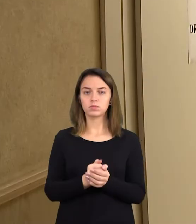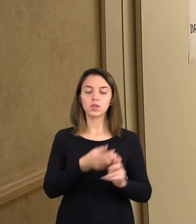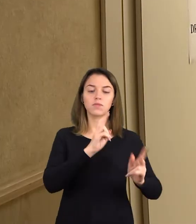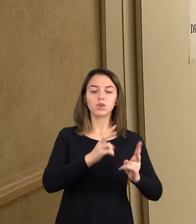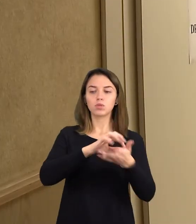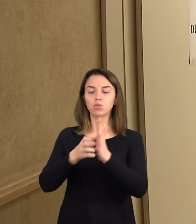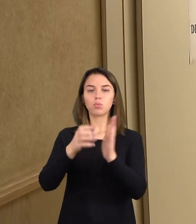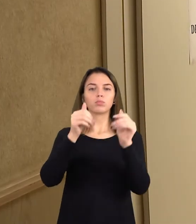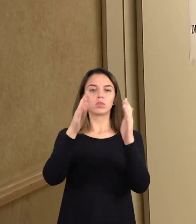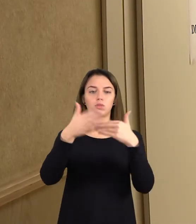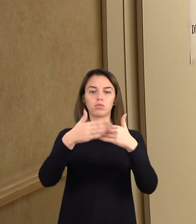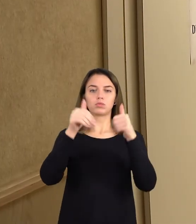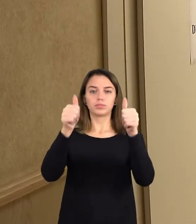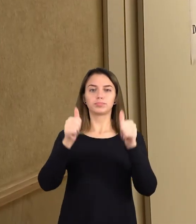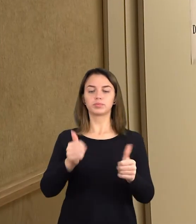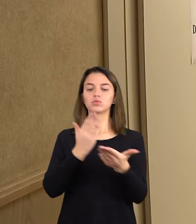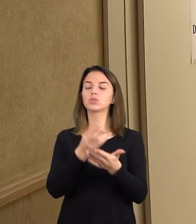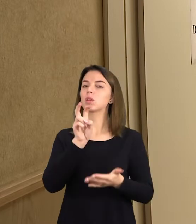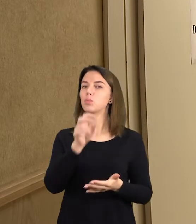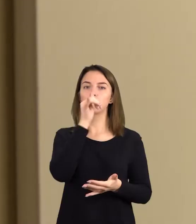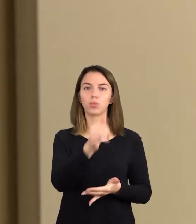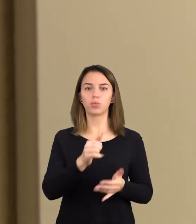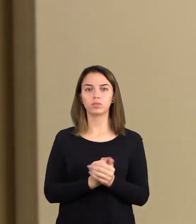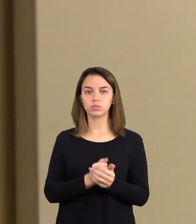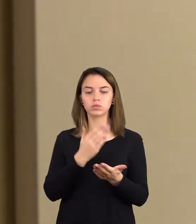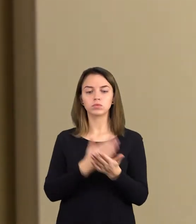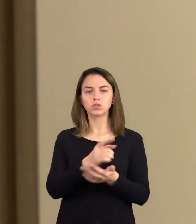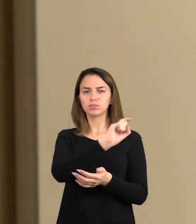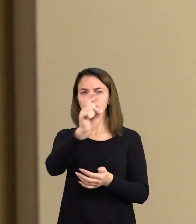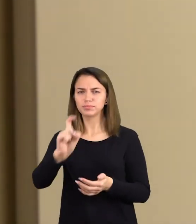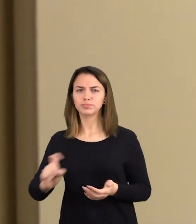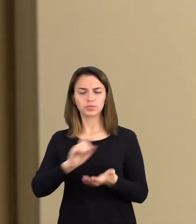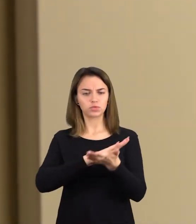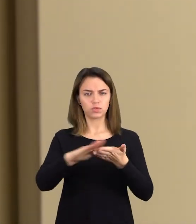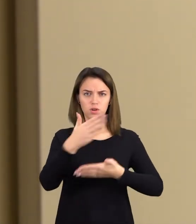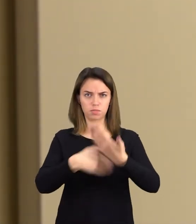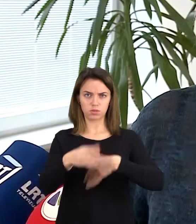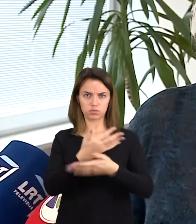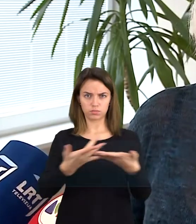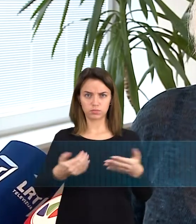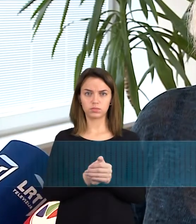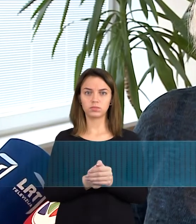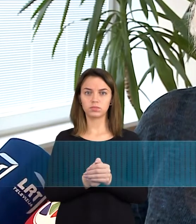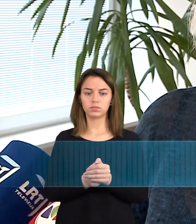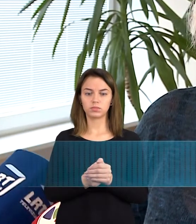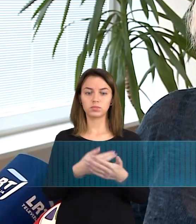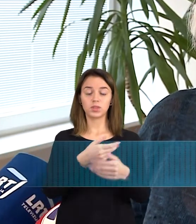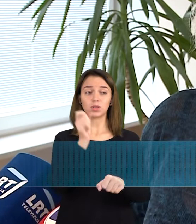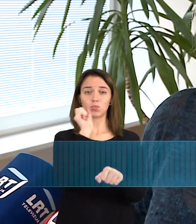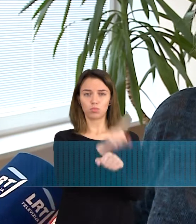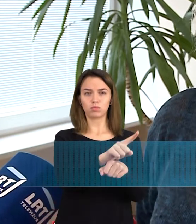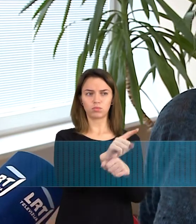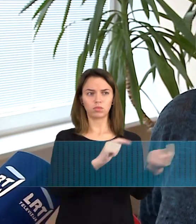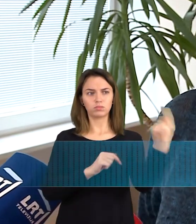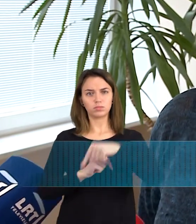ant virtuvės ir grupių durų pakabinti įspėjimai neiti, pripurkšta dezinfekantų. Čia mes iškvietėm jau kas